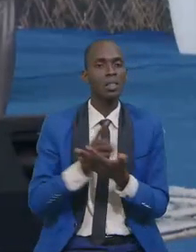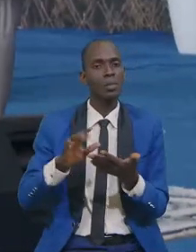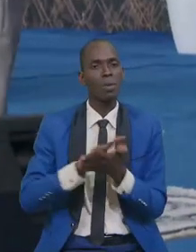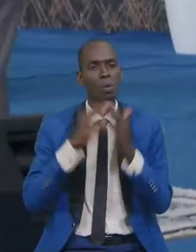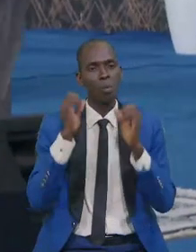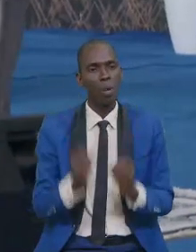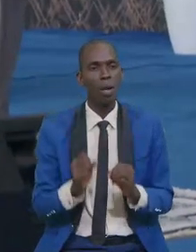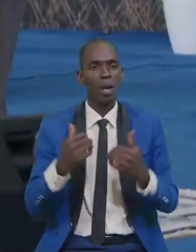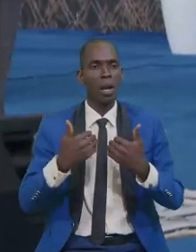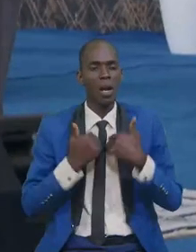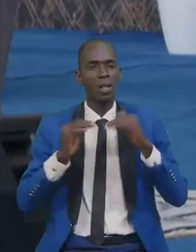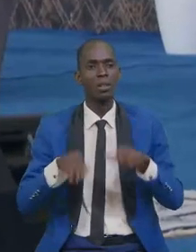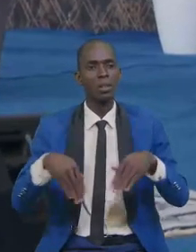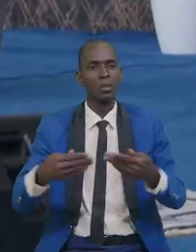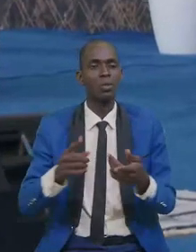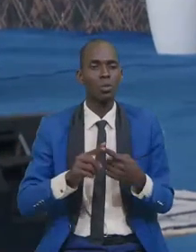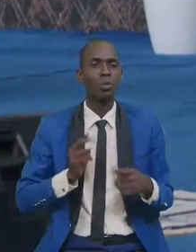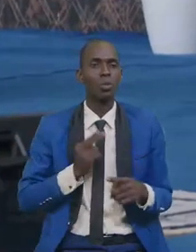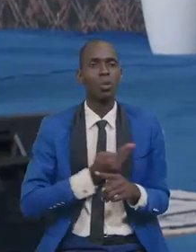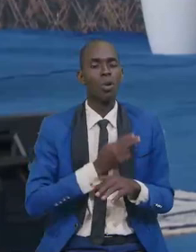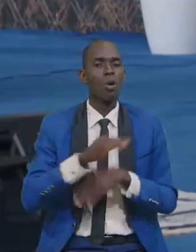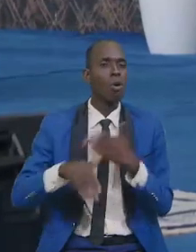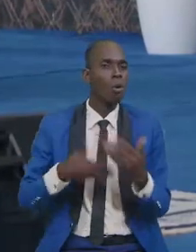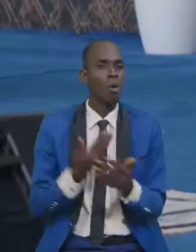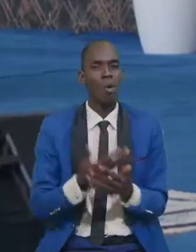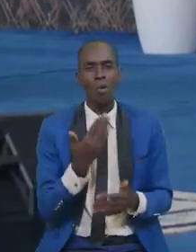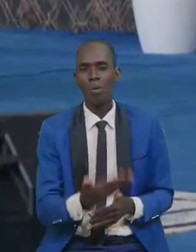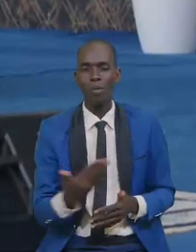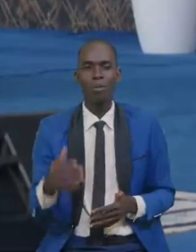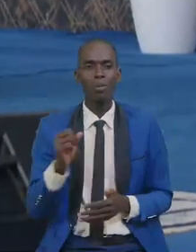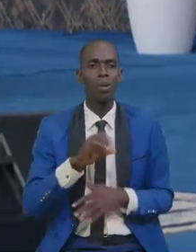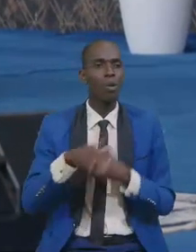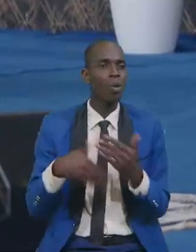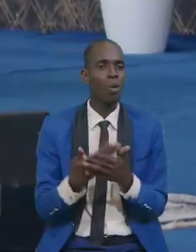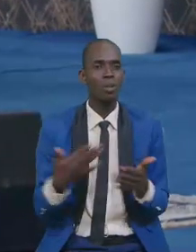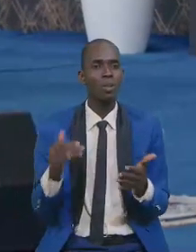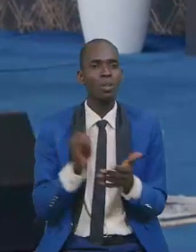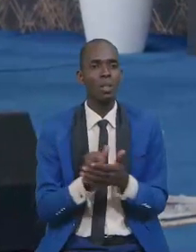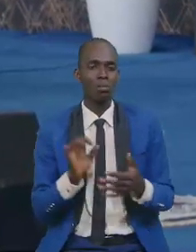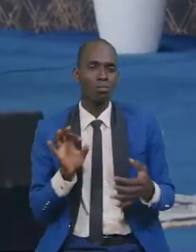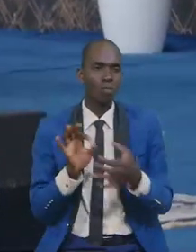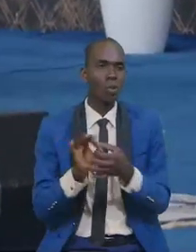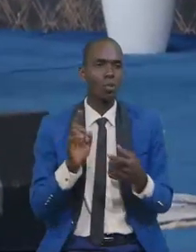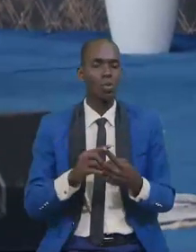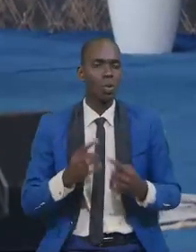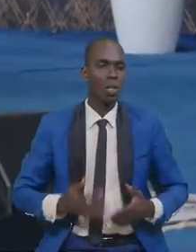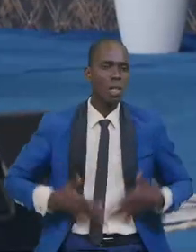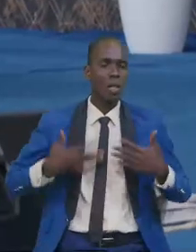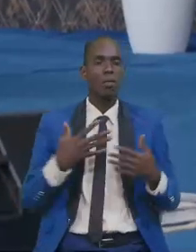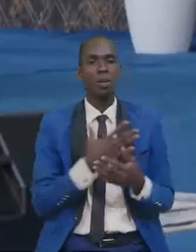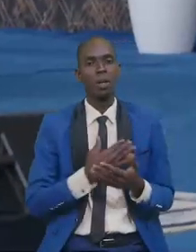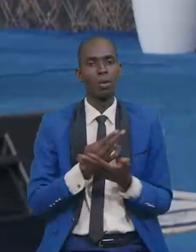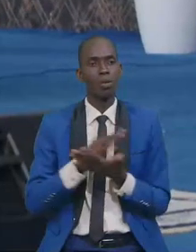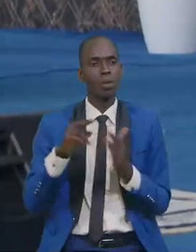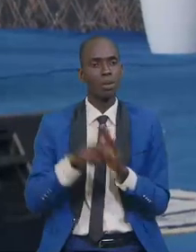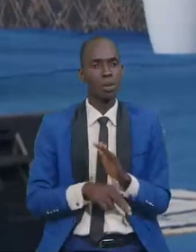puissance nous a donné tout ce qui contribue, tout ce qui contribue à la vie et à la